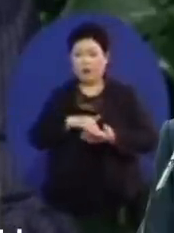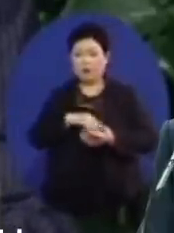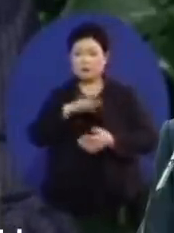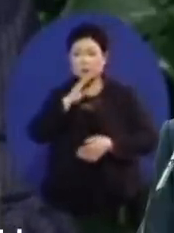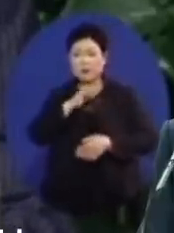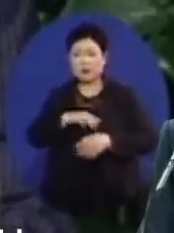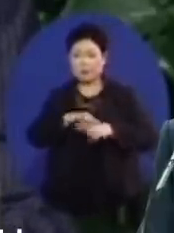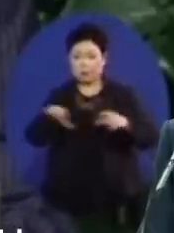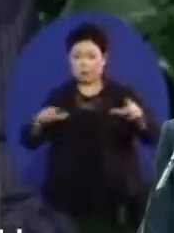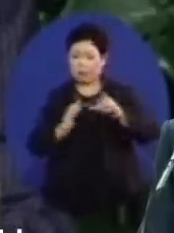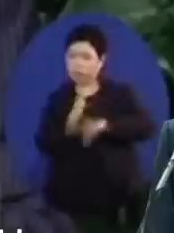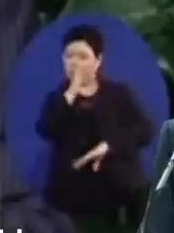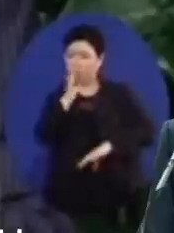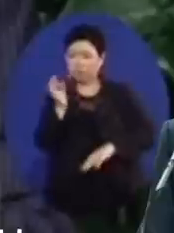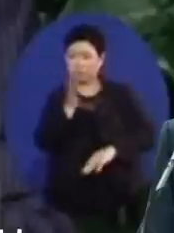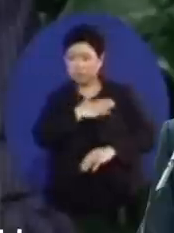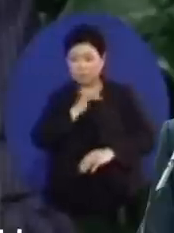부자입니까?